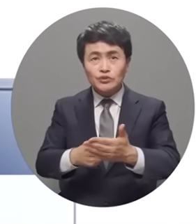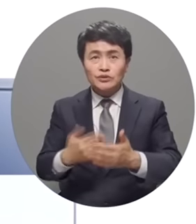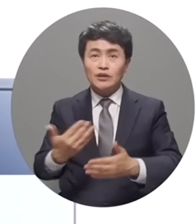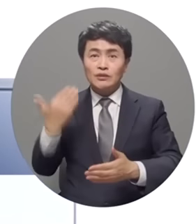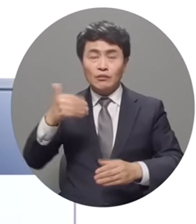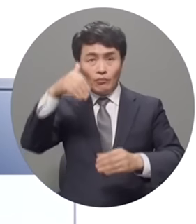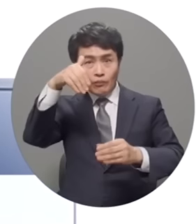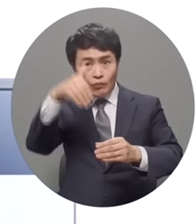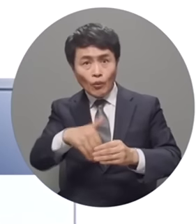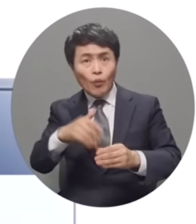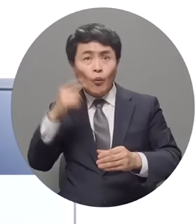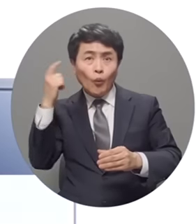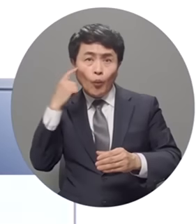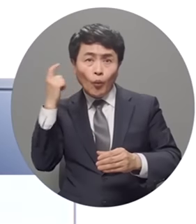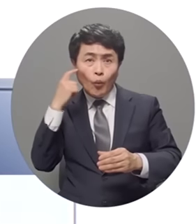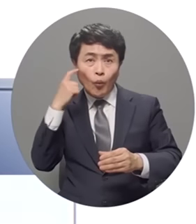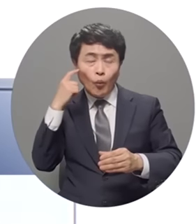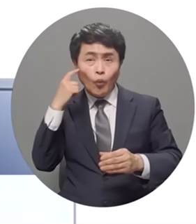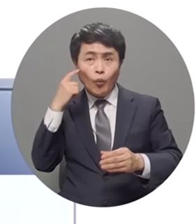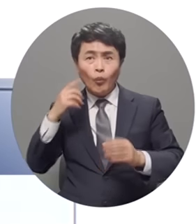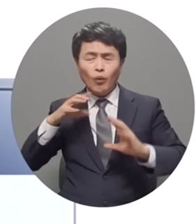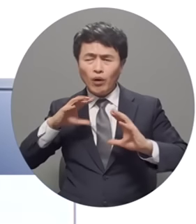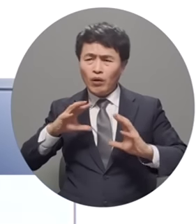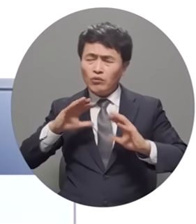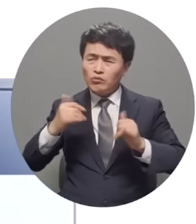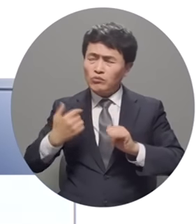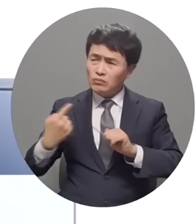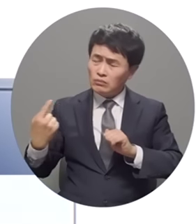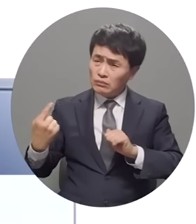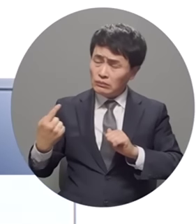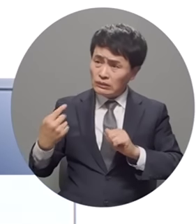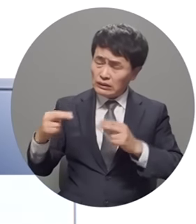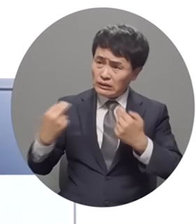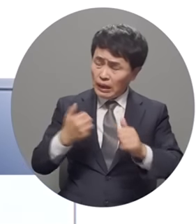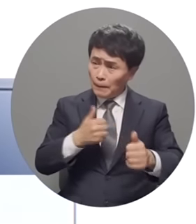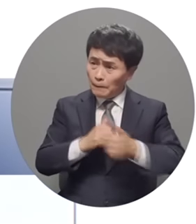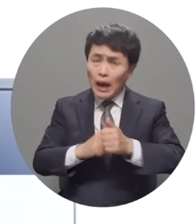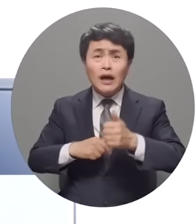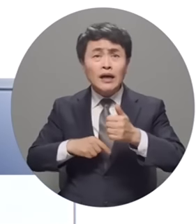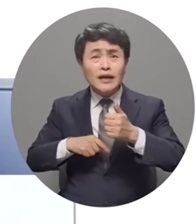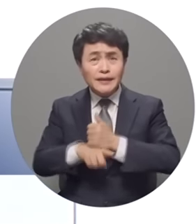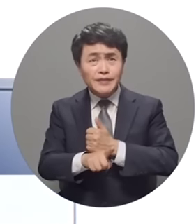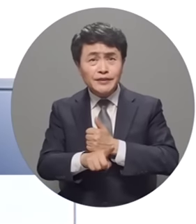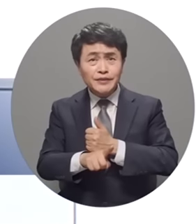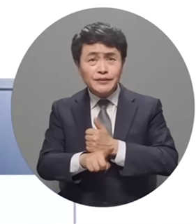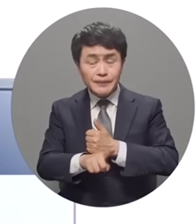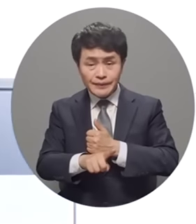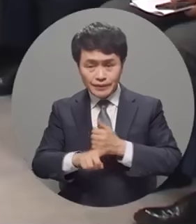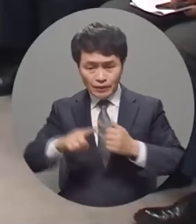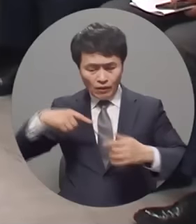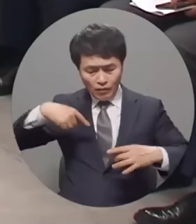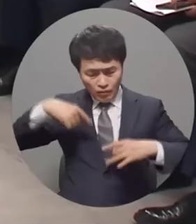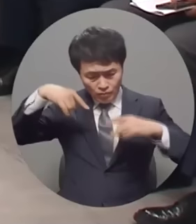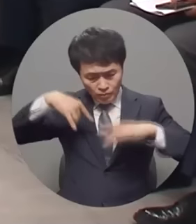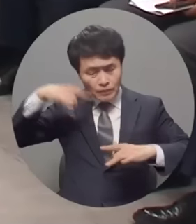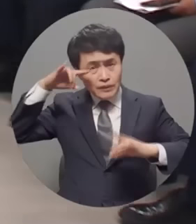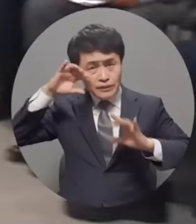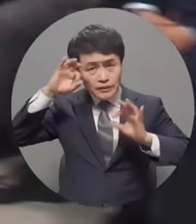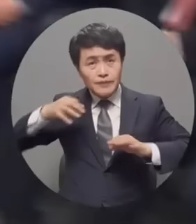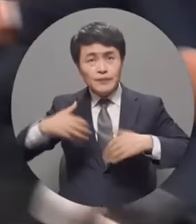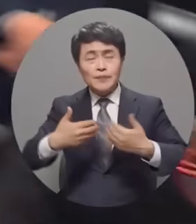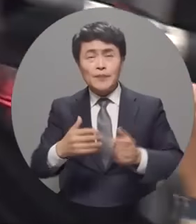선거가 왜 국민의 따가운 심판을 받았는가를 저희들이 자성하는 것.